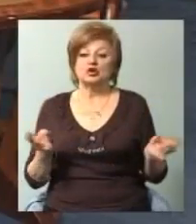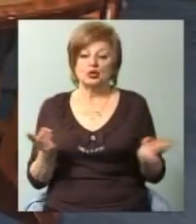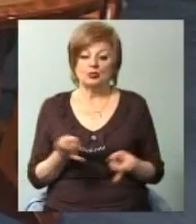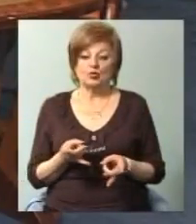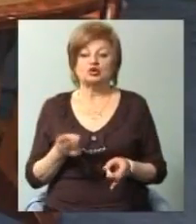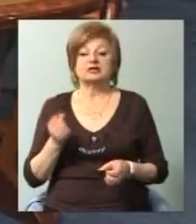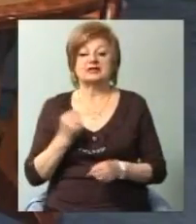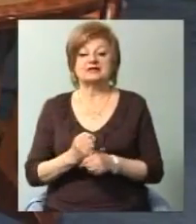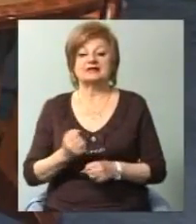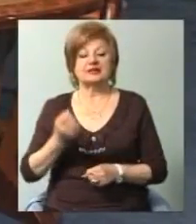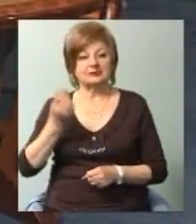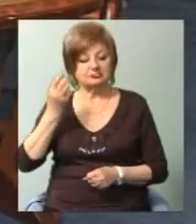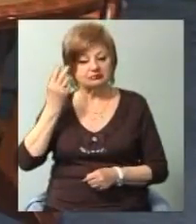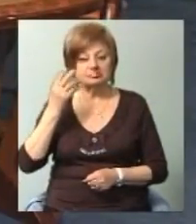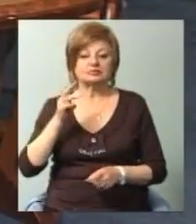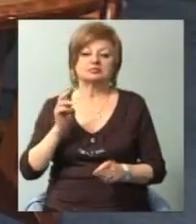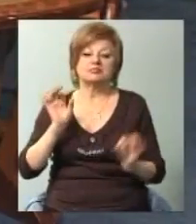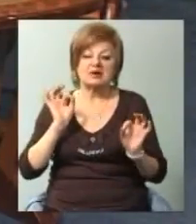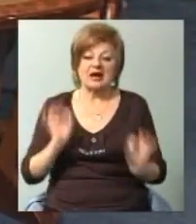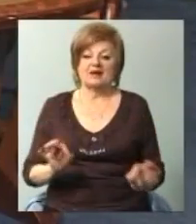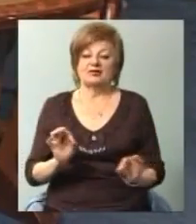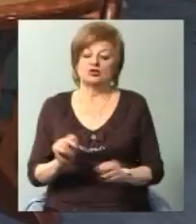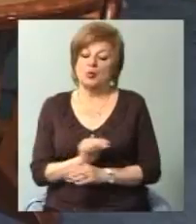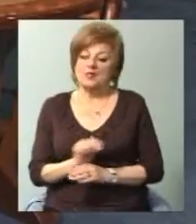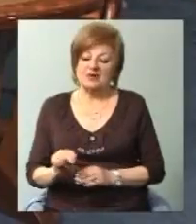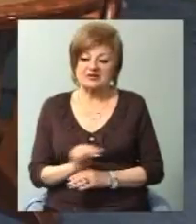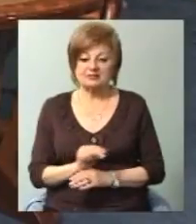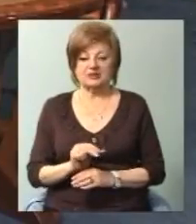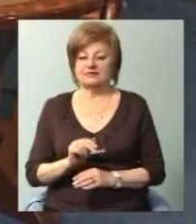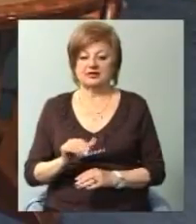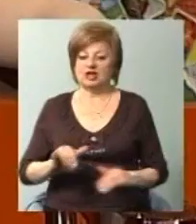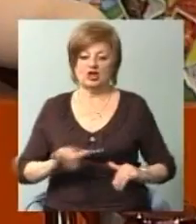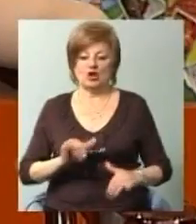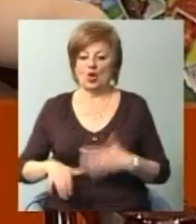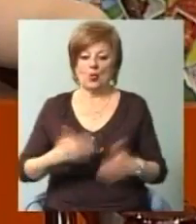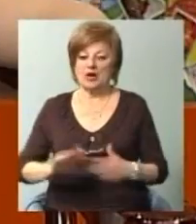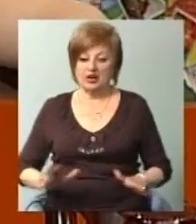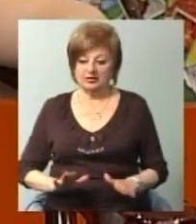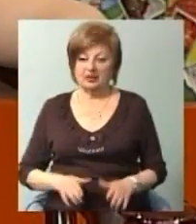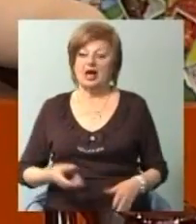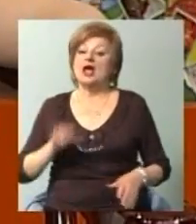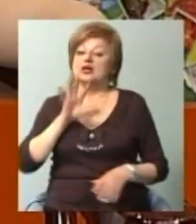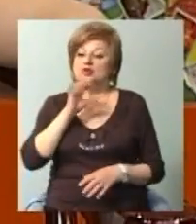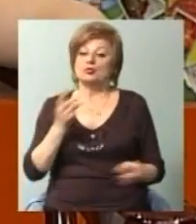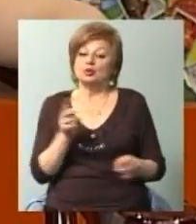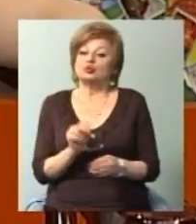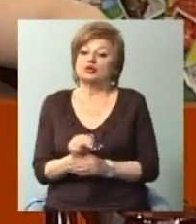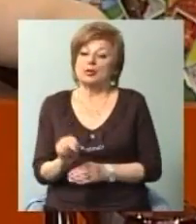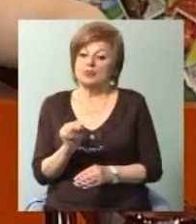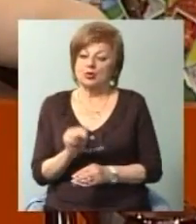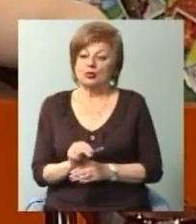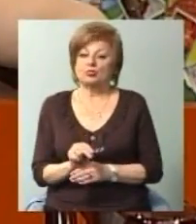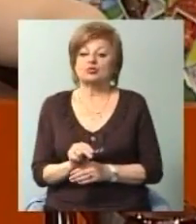такі от цікаві методи, щоб собака була розумною, вихованою і не бешкотувала? Треба її приучити